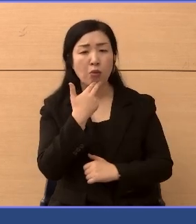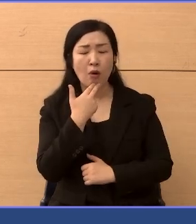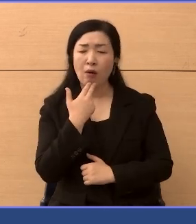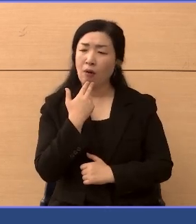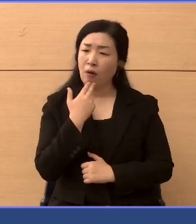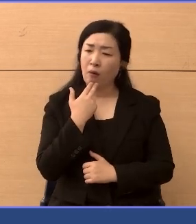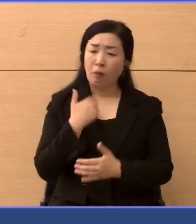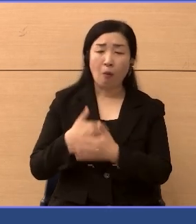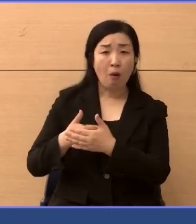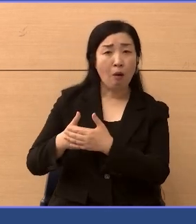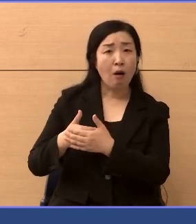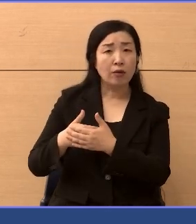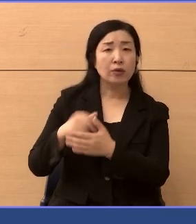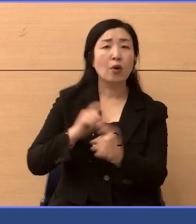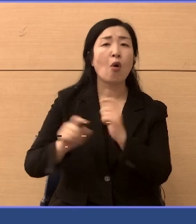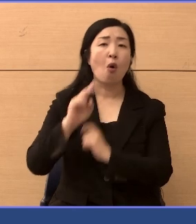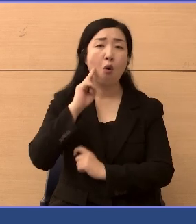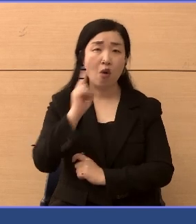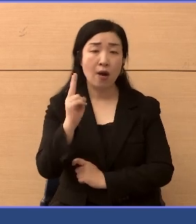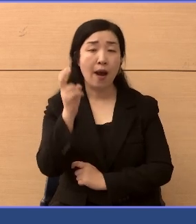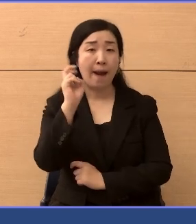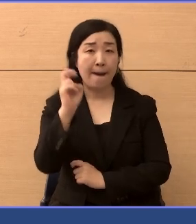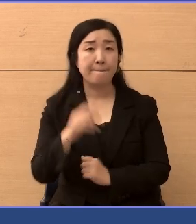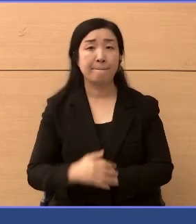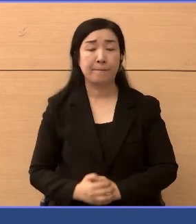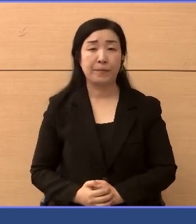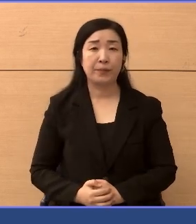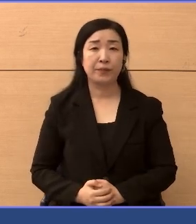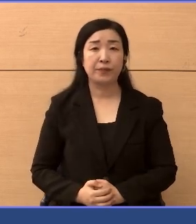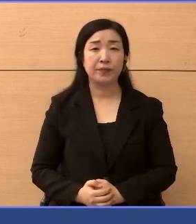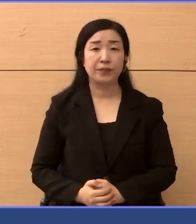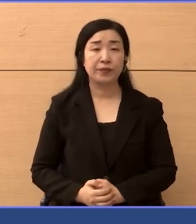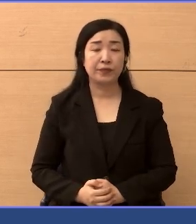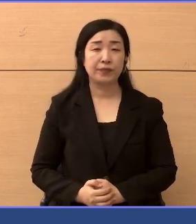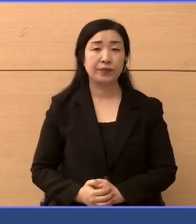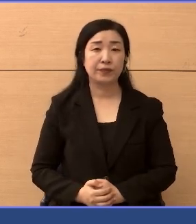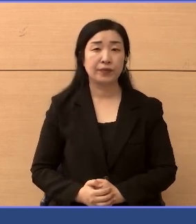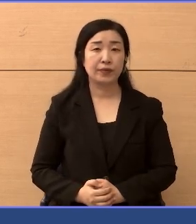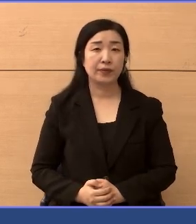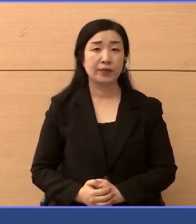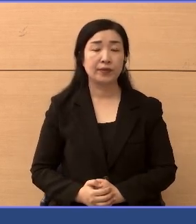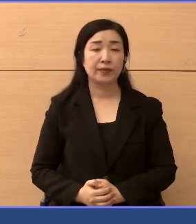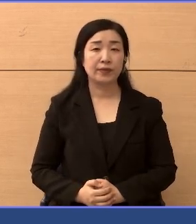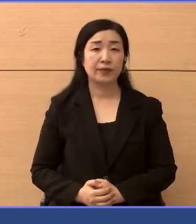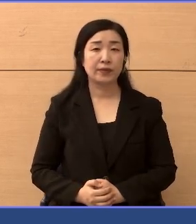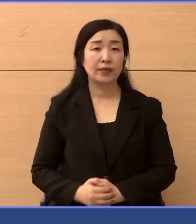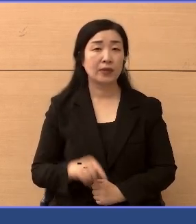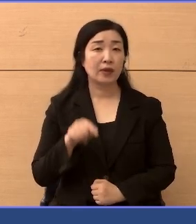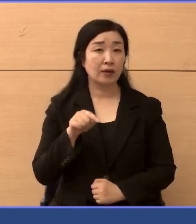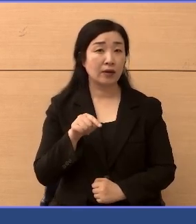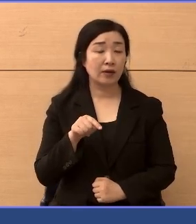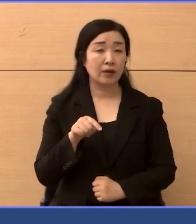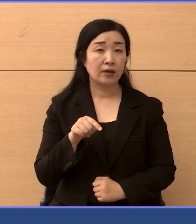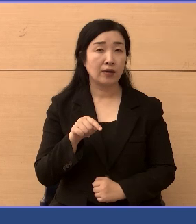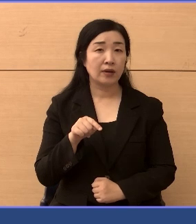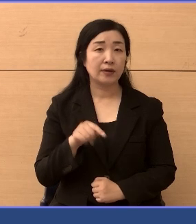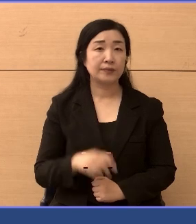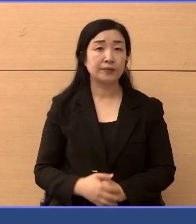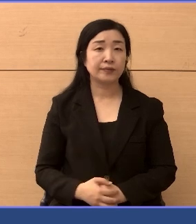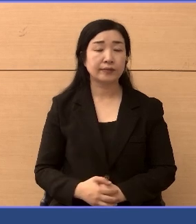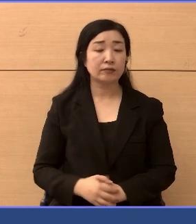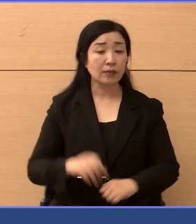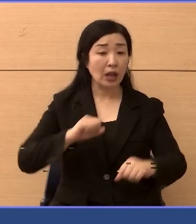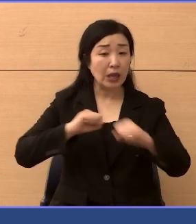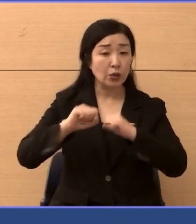압박감이 assessment, 크겠죠. 그래서 parents are 이런 of course the 평가적인 richest 차원에서 source of 봤을 때 behavioral observation 굉장히 이런 of the